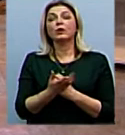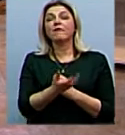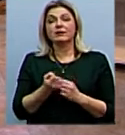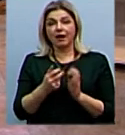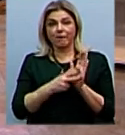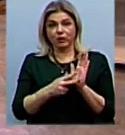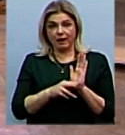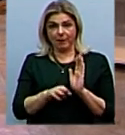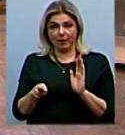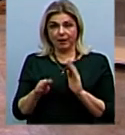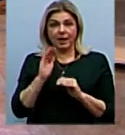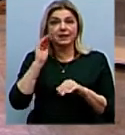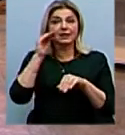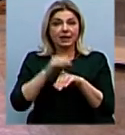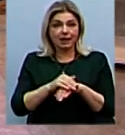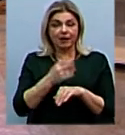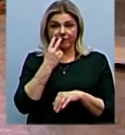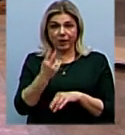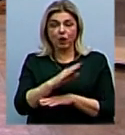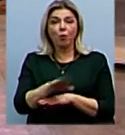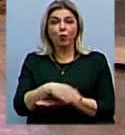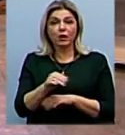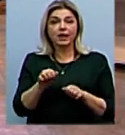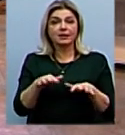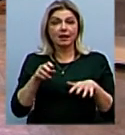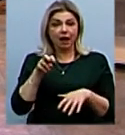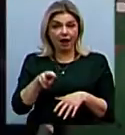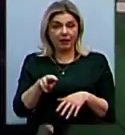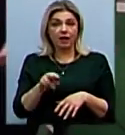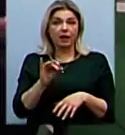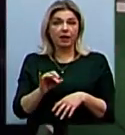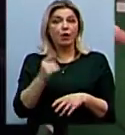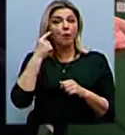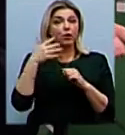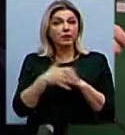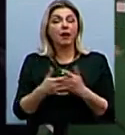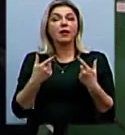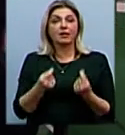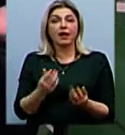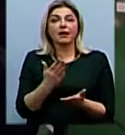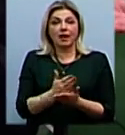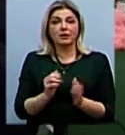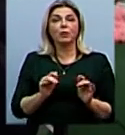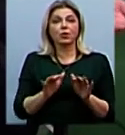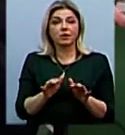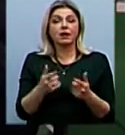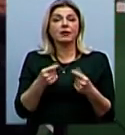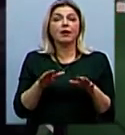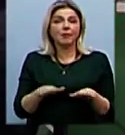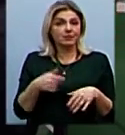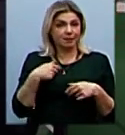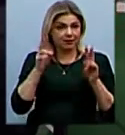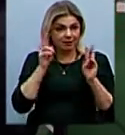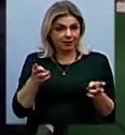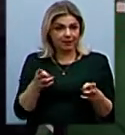Тобто цілий день ми бачимо порожню сесійну залу і розуміємо, що десь іде процес, де ми не знаємо. Ну, це, в принципі, як завжди відбувається.